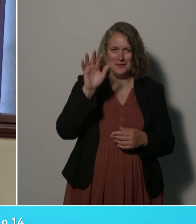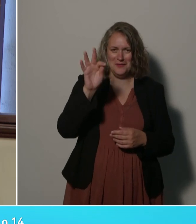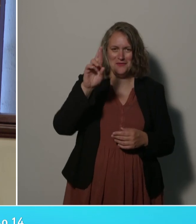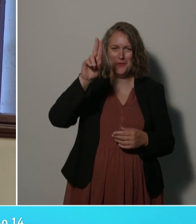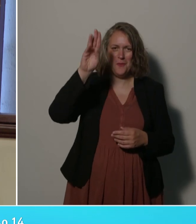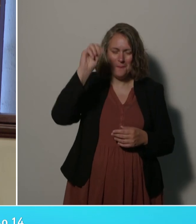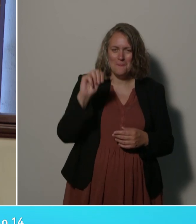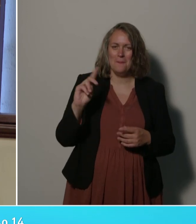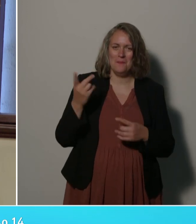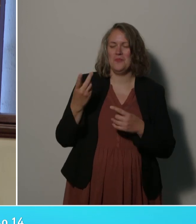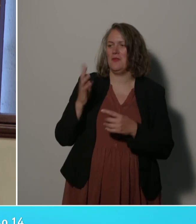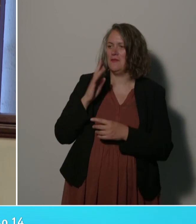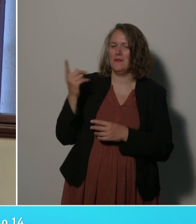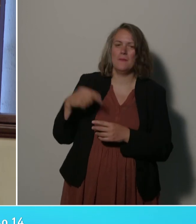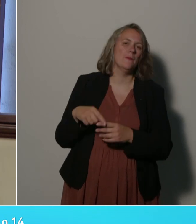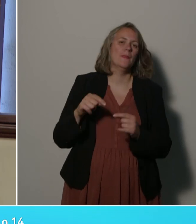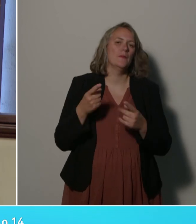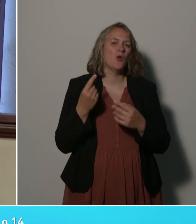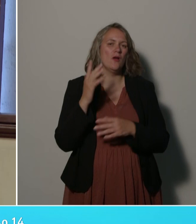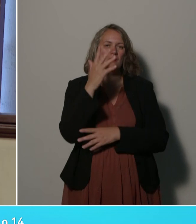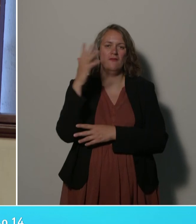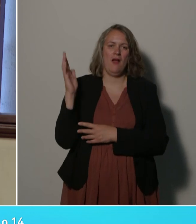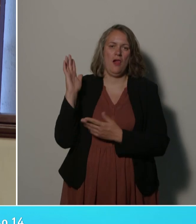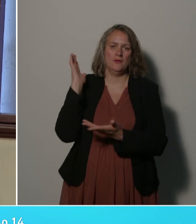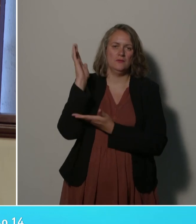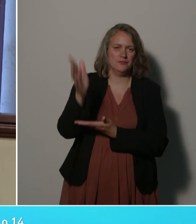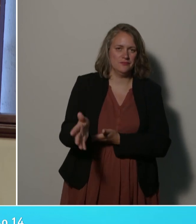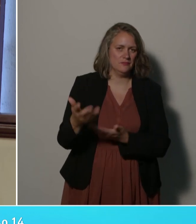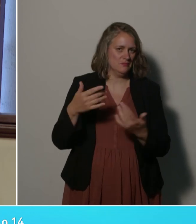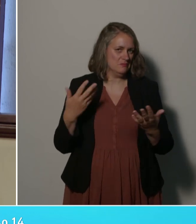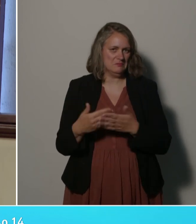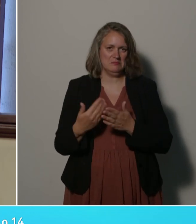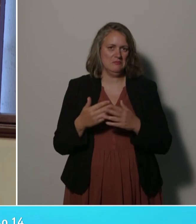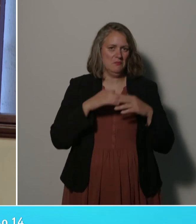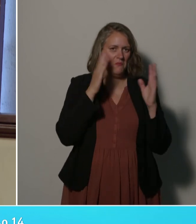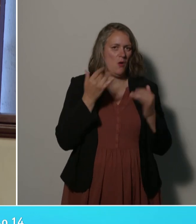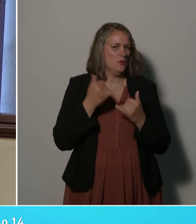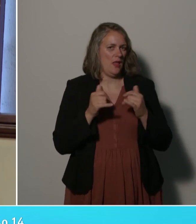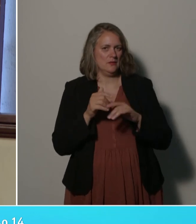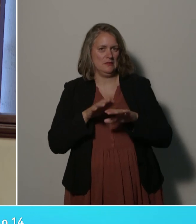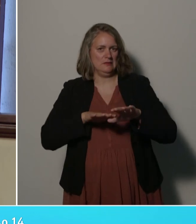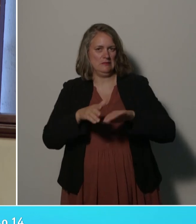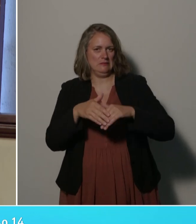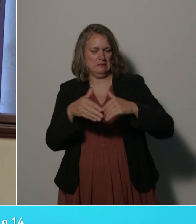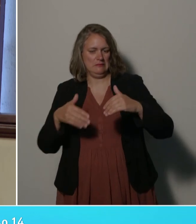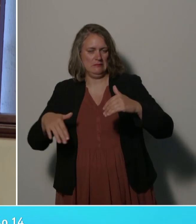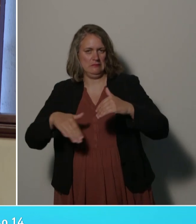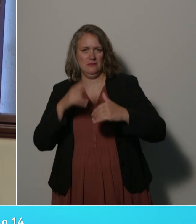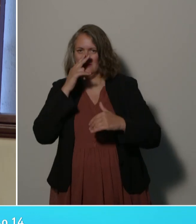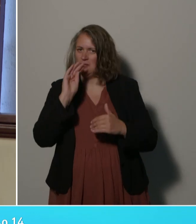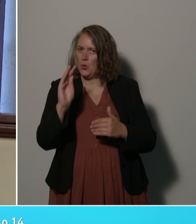wie es mit diesem Kritikpunkt Rodung der Waldfläche an der Stelle um das Haus drumherum, um das letzte Haus, wie das damit weitergehen soll.